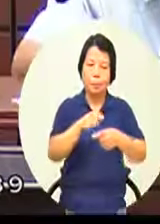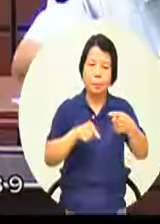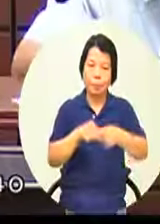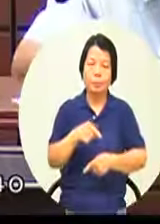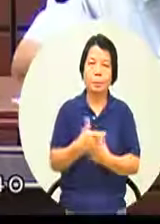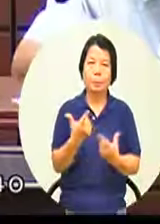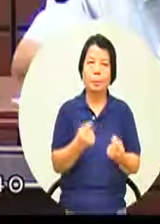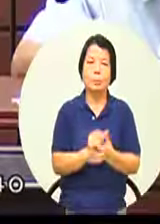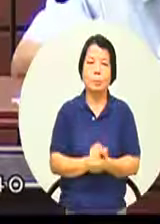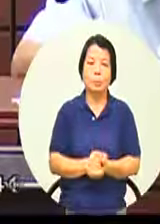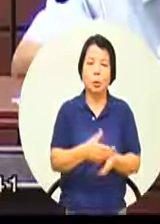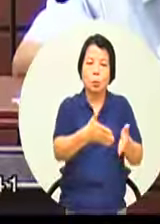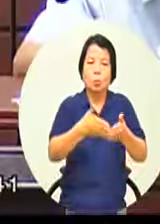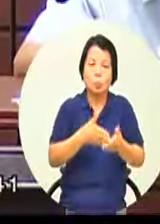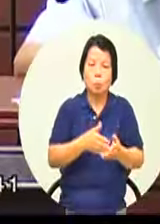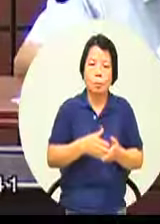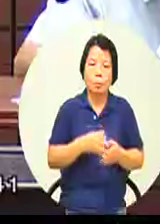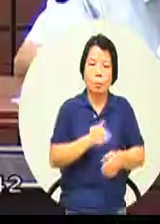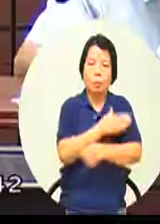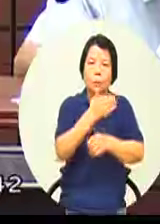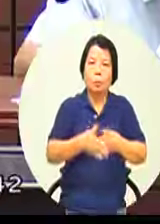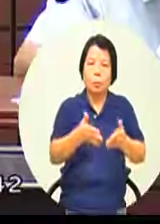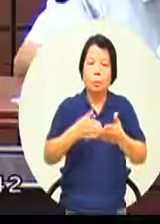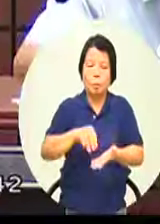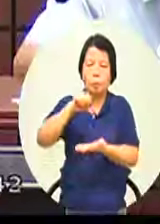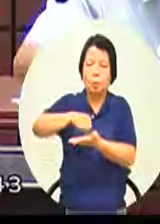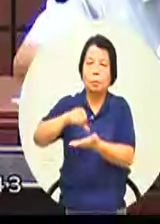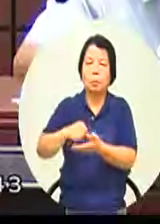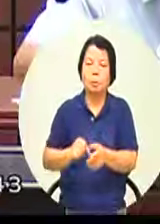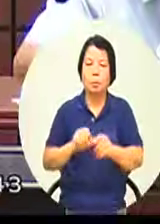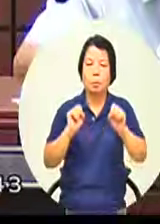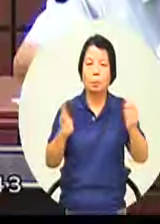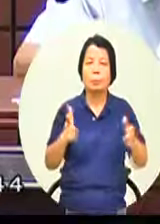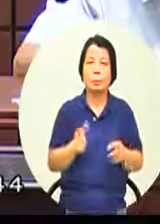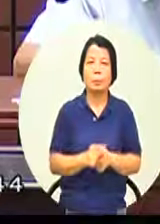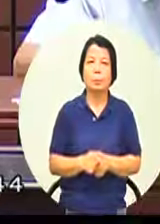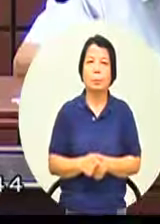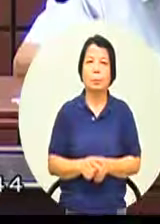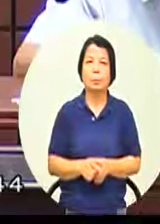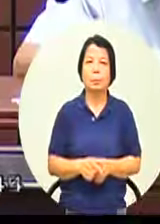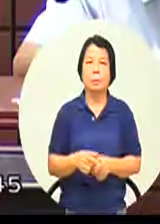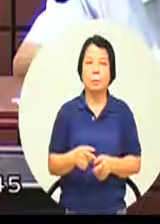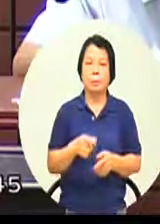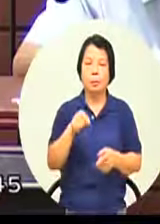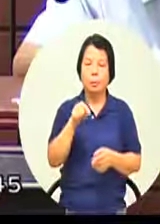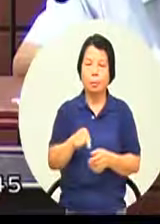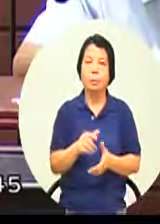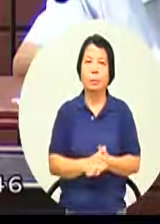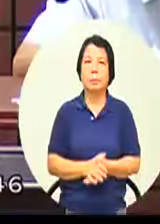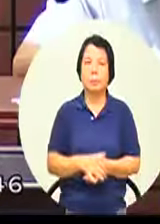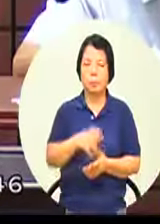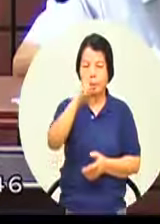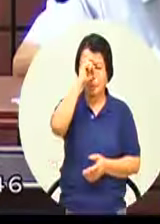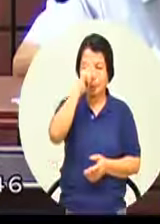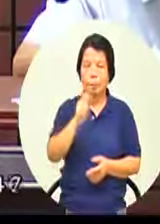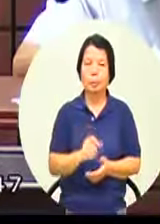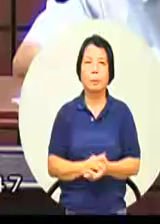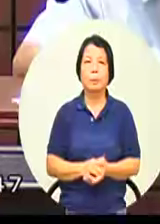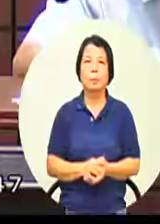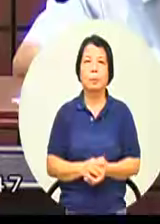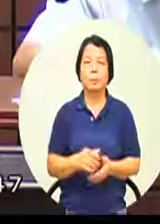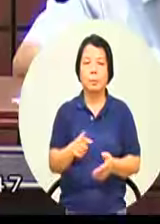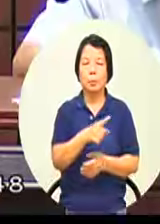为我们的需求量还有我们的种植量是不一样的、哦、所以说这一点的话希望留言体谅。不